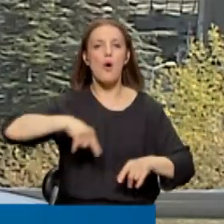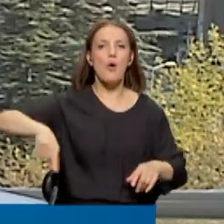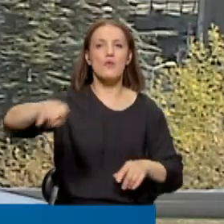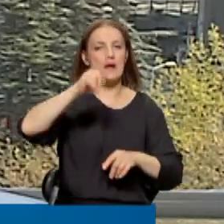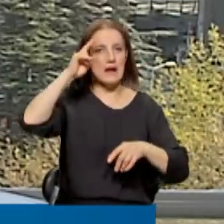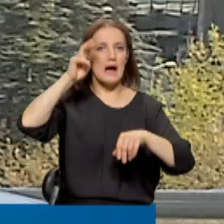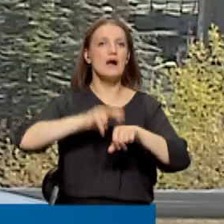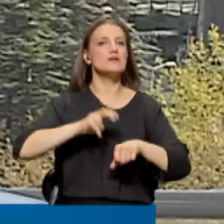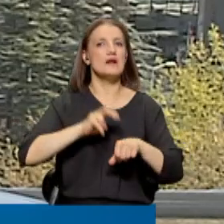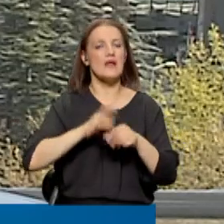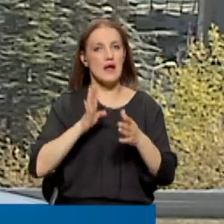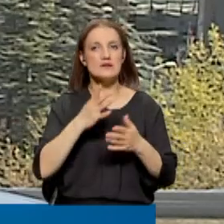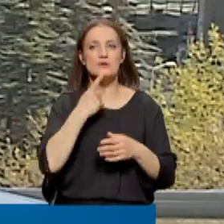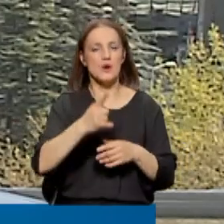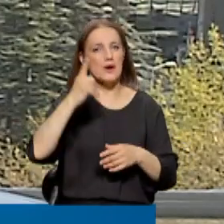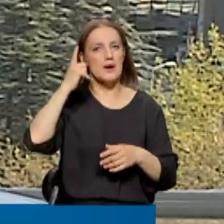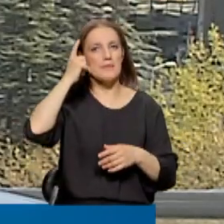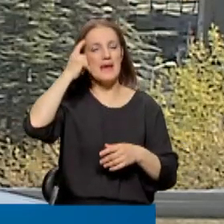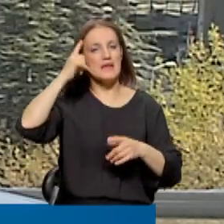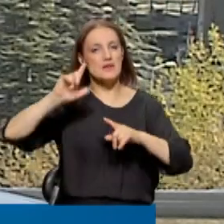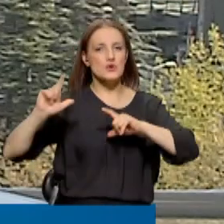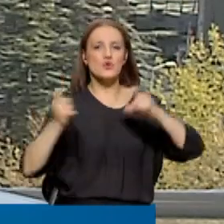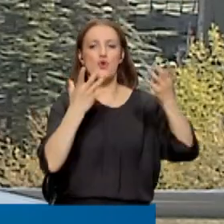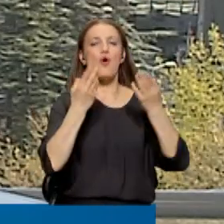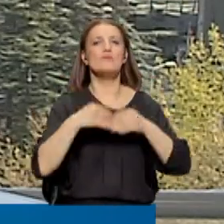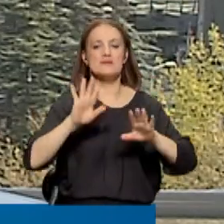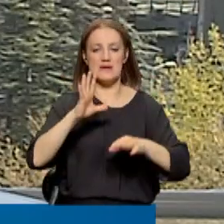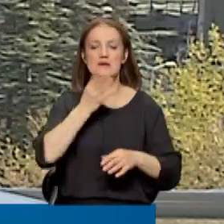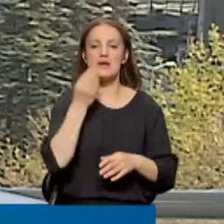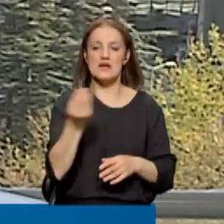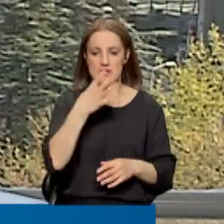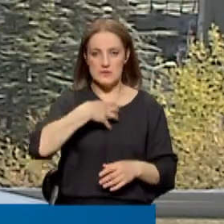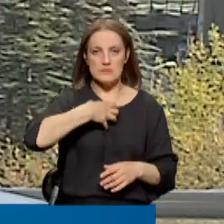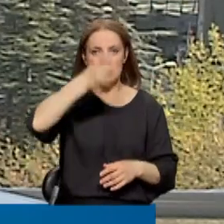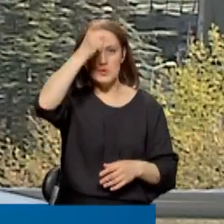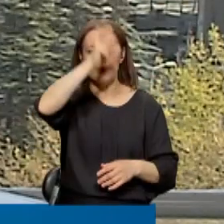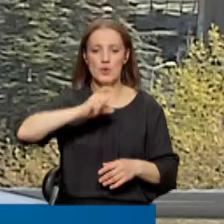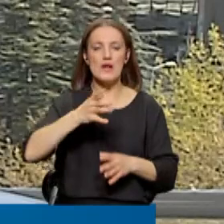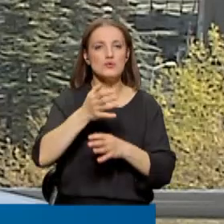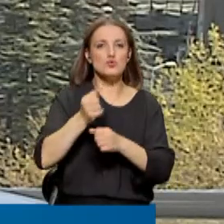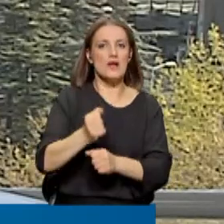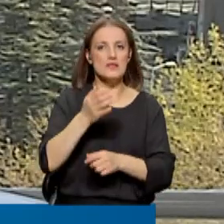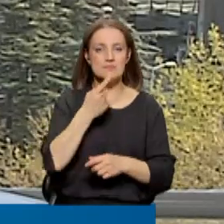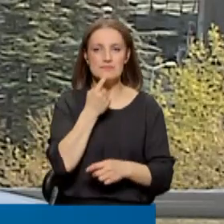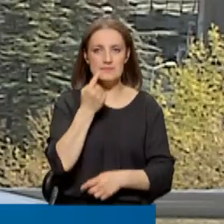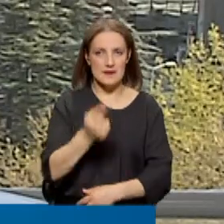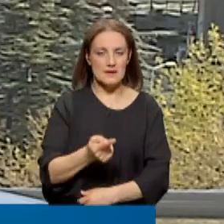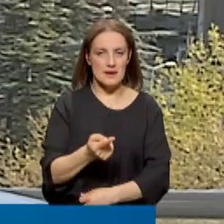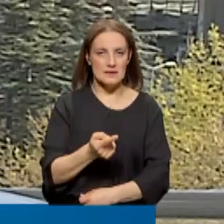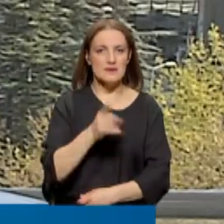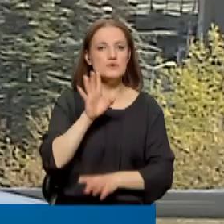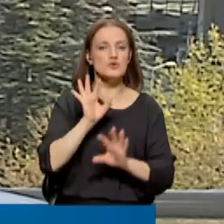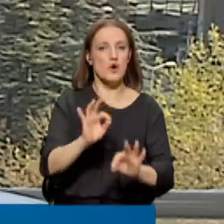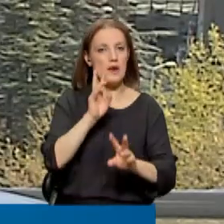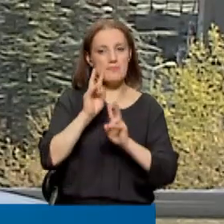da hatırlatarak diyor ki beyin göçü olmasın derken, gençlerimizi kendi ülkemizde tutabilelim derken şöyle